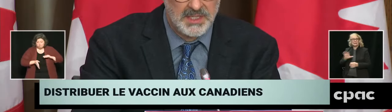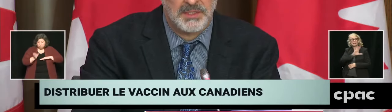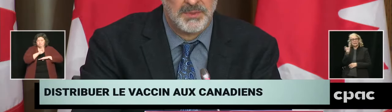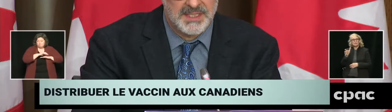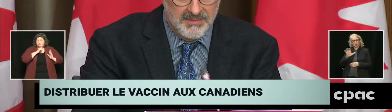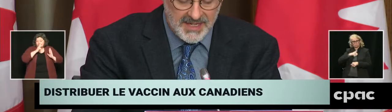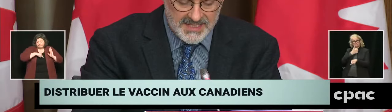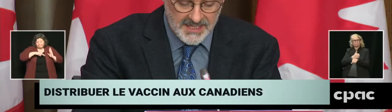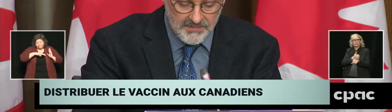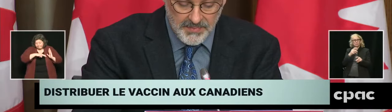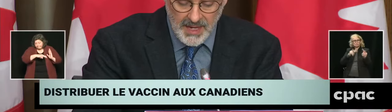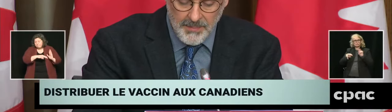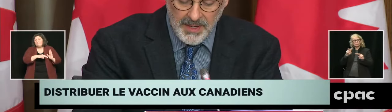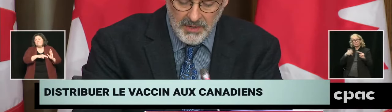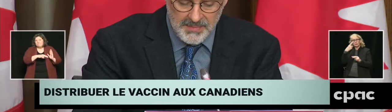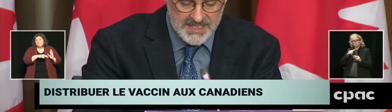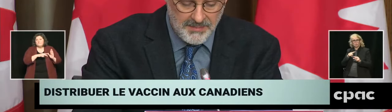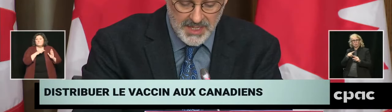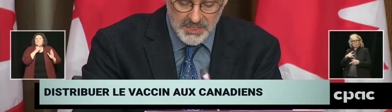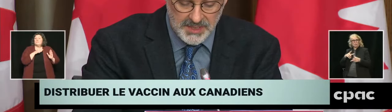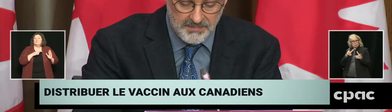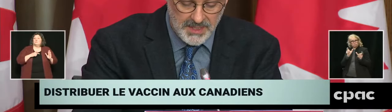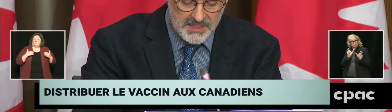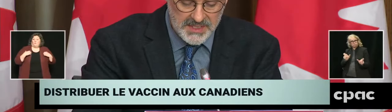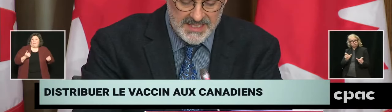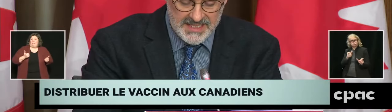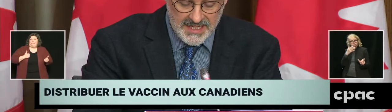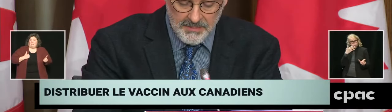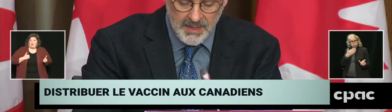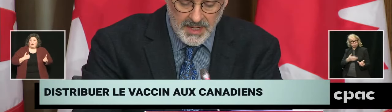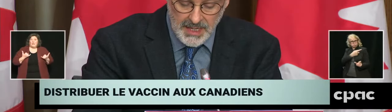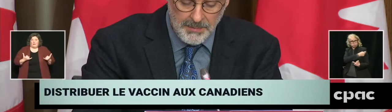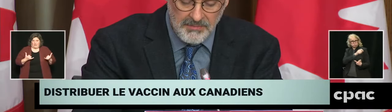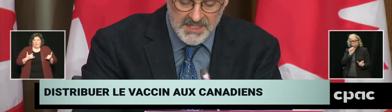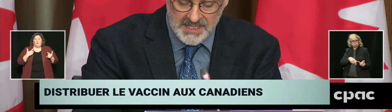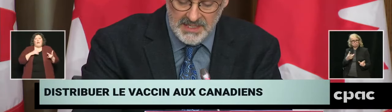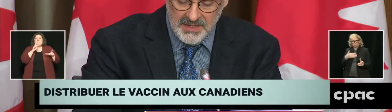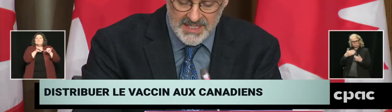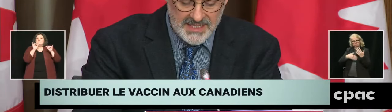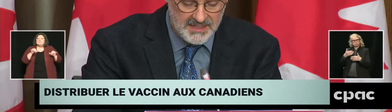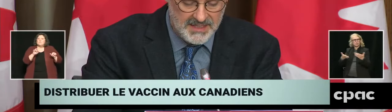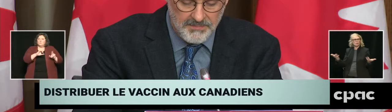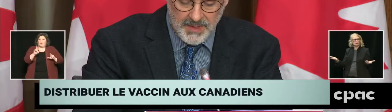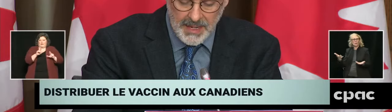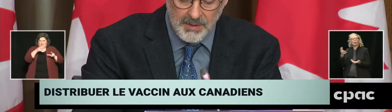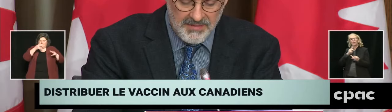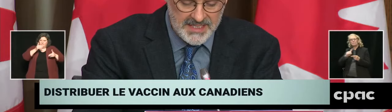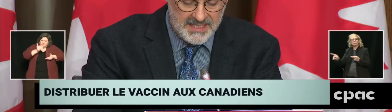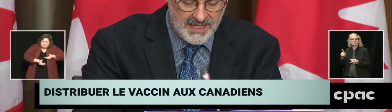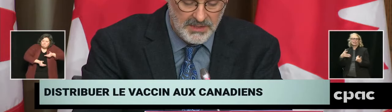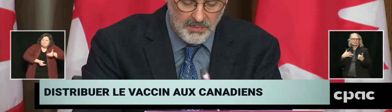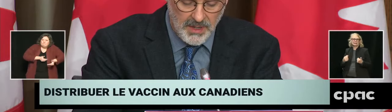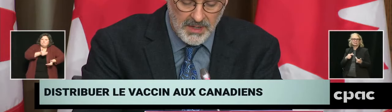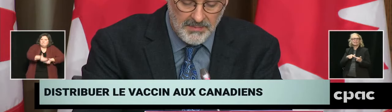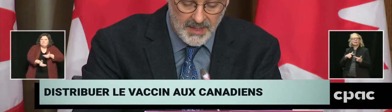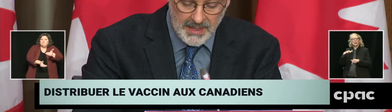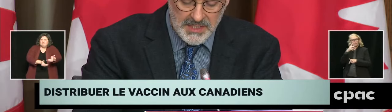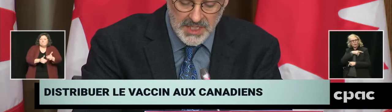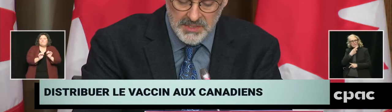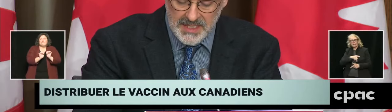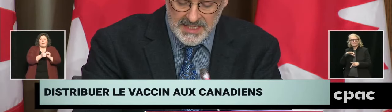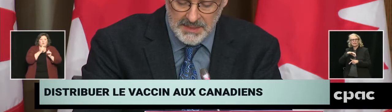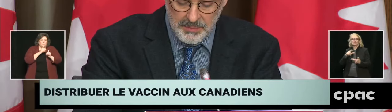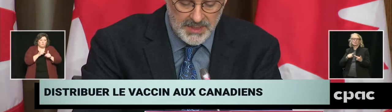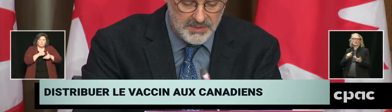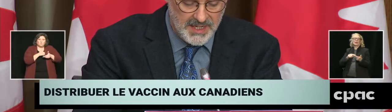surveillance de l'innocuité des vaccins après leur mise en marché. Dans ce système, les professionnels de la santé, les provinces et territoires,